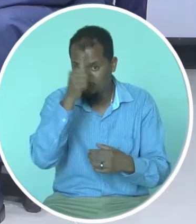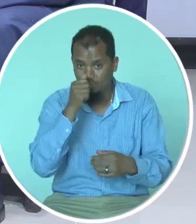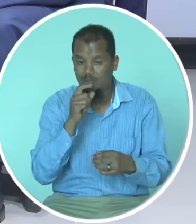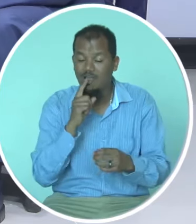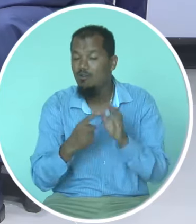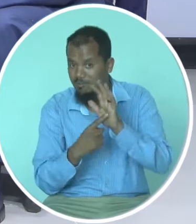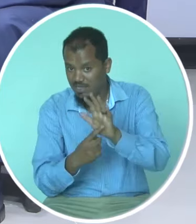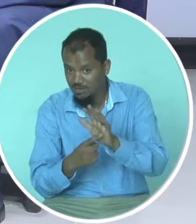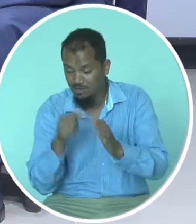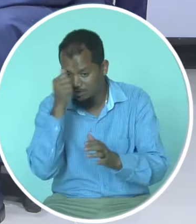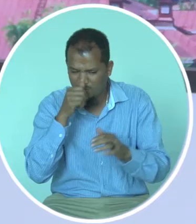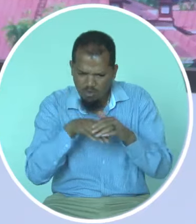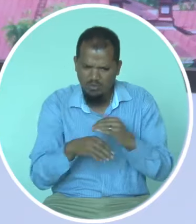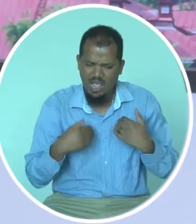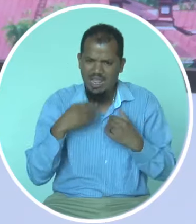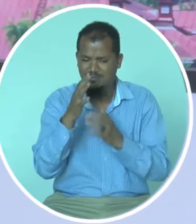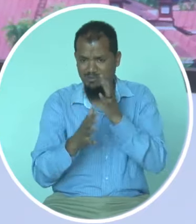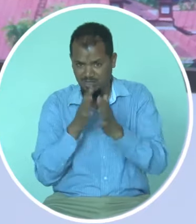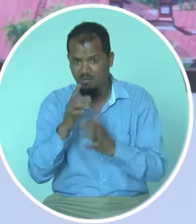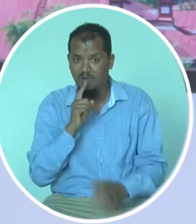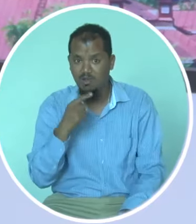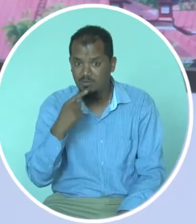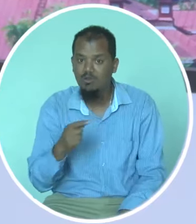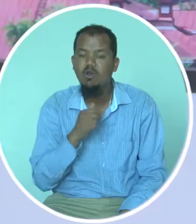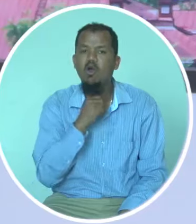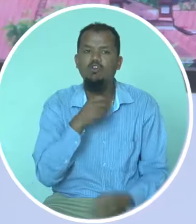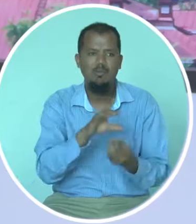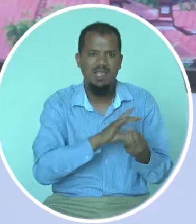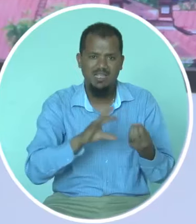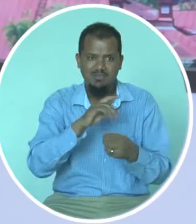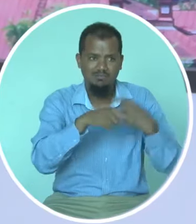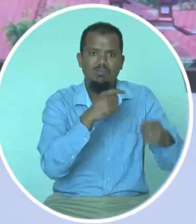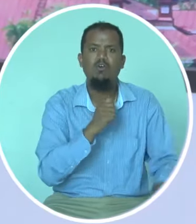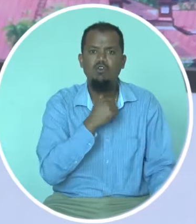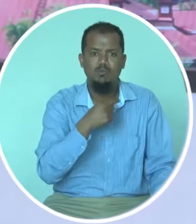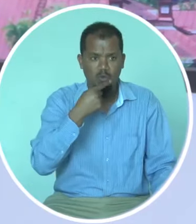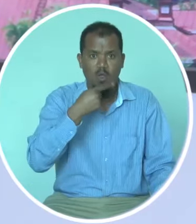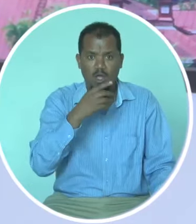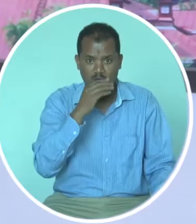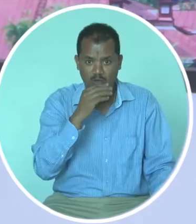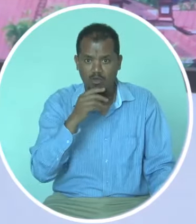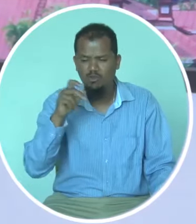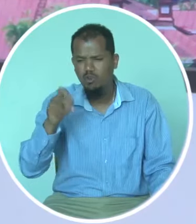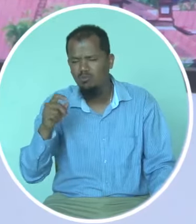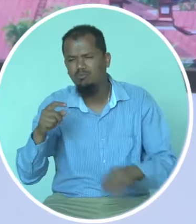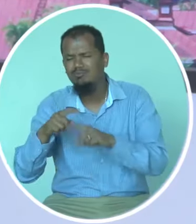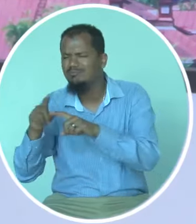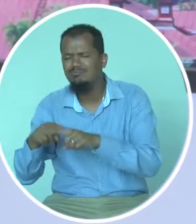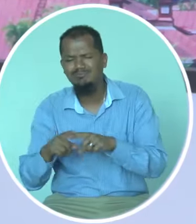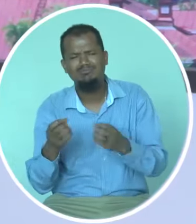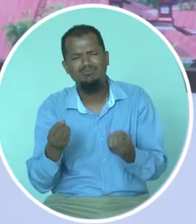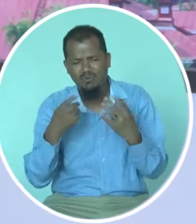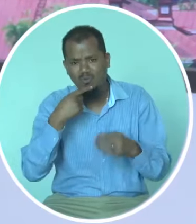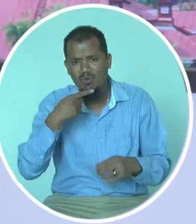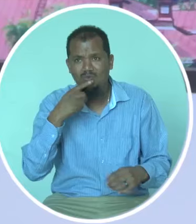ነው የሚያሳየው በኢትዮጵያ ውስጥ ያለ ምልክት ቋንቋ ነው የሚባለው ኦሮሚያ ክልል ስንሄድ ኦሮሚያ ቋንቋ ይነገራል ደቡብ ስንሄድ የተለያዩ ብዙ